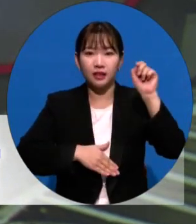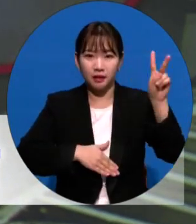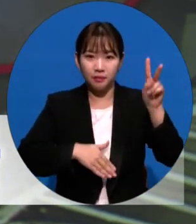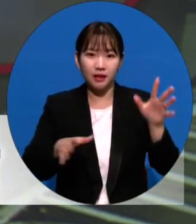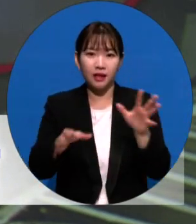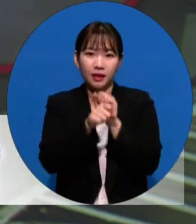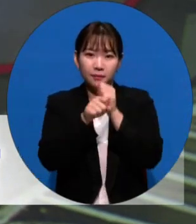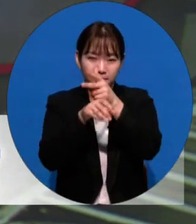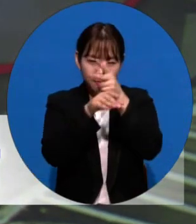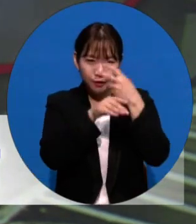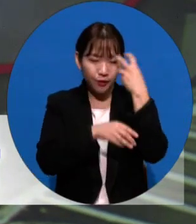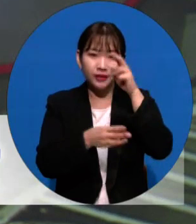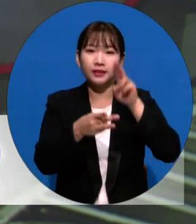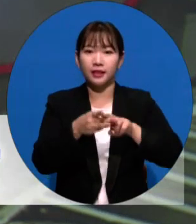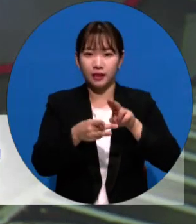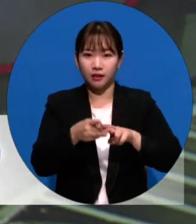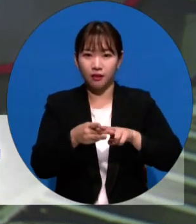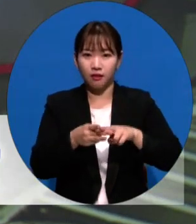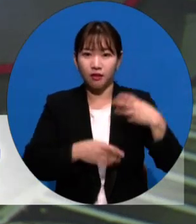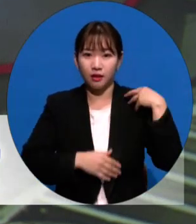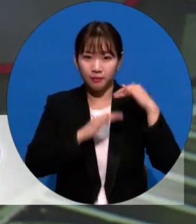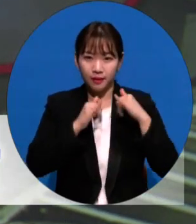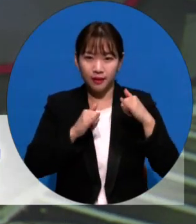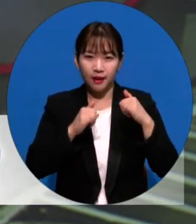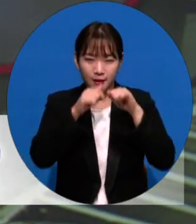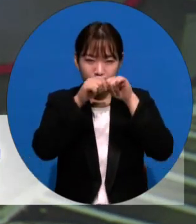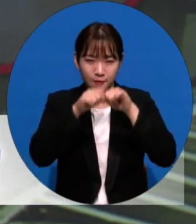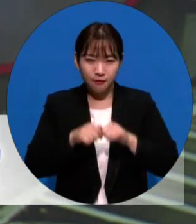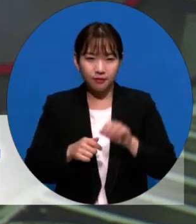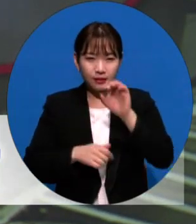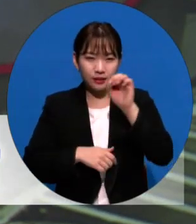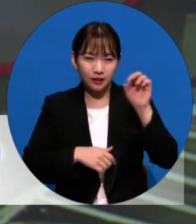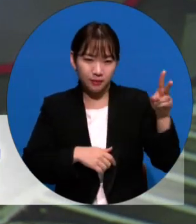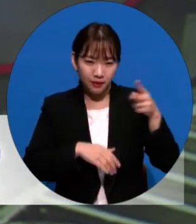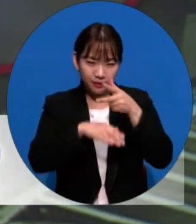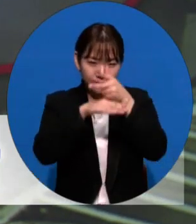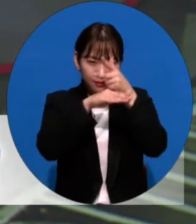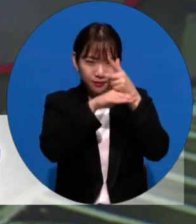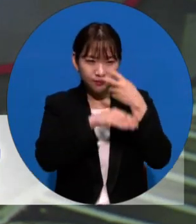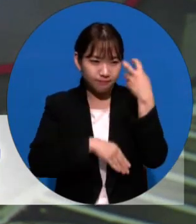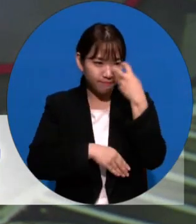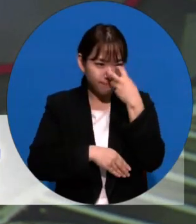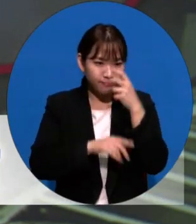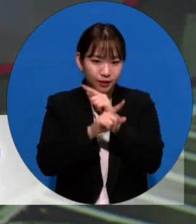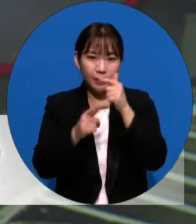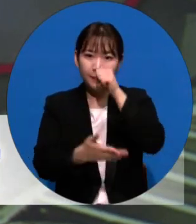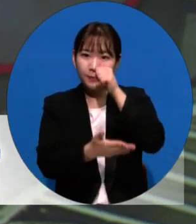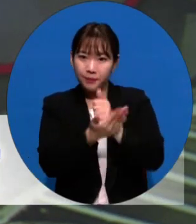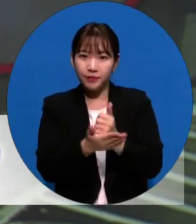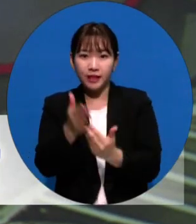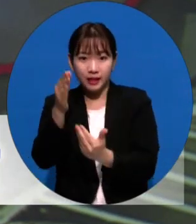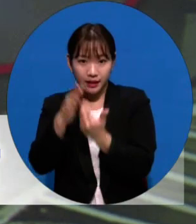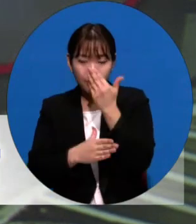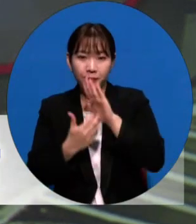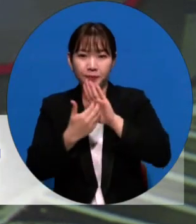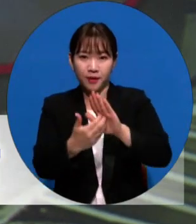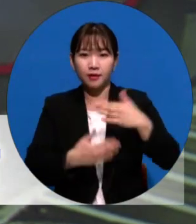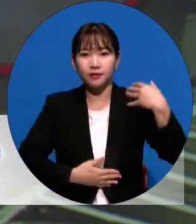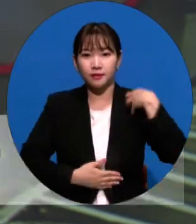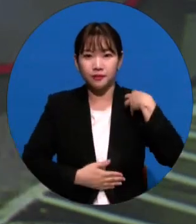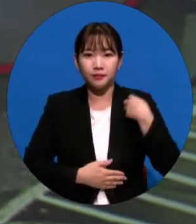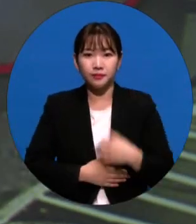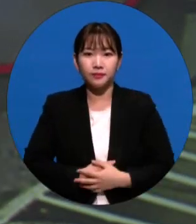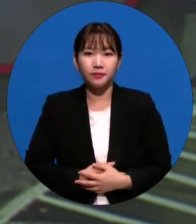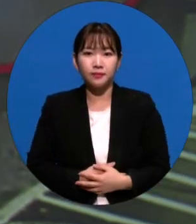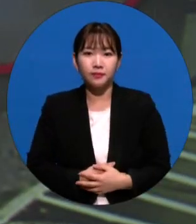관제 센터인데요. 관제 요원들은 맨눈으로 CCTV를 모니터링하며 각종 범죄와 사건 사고를 예방하고